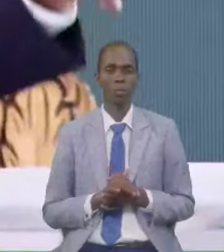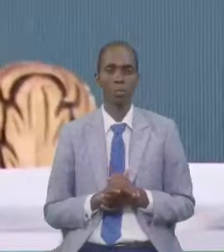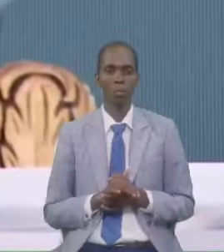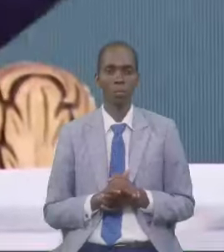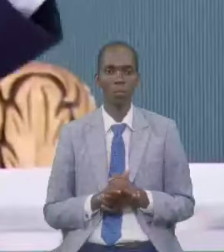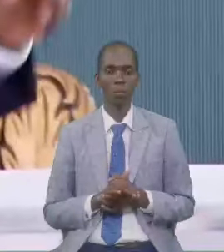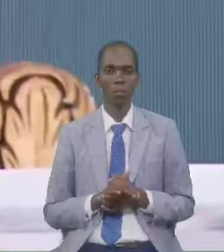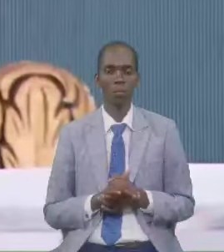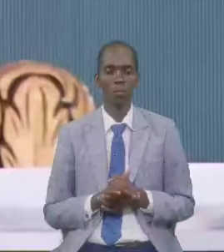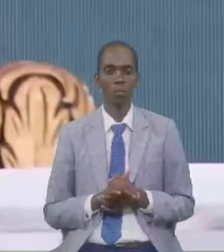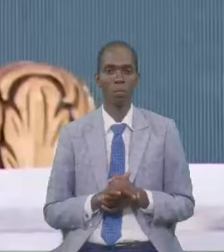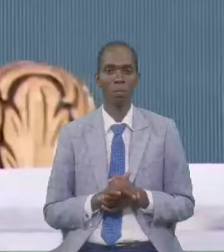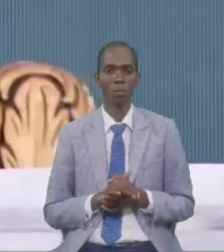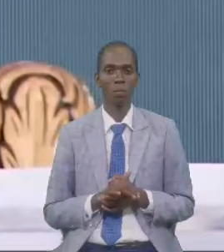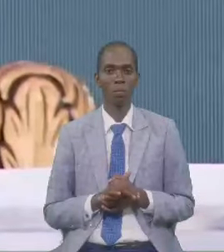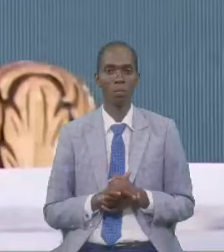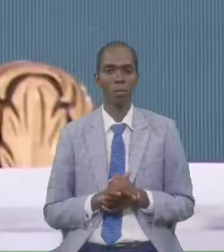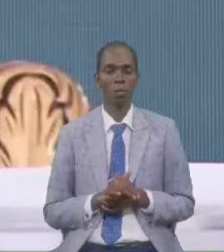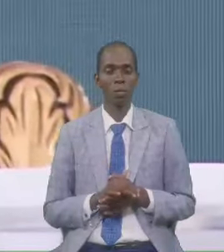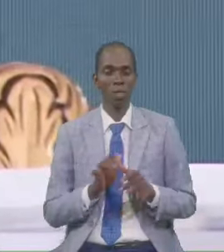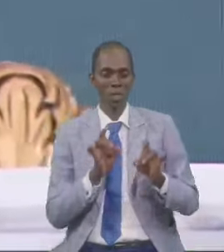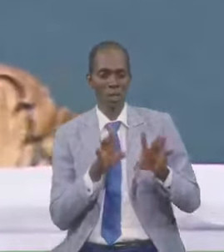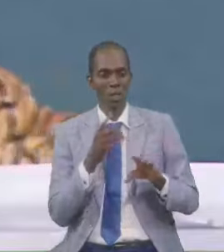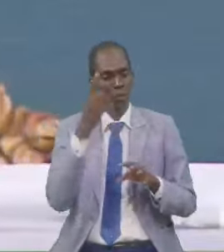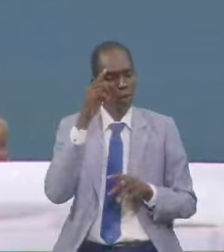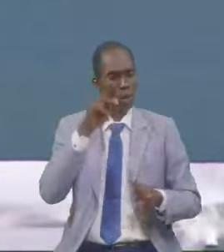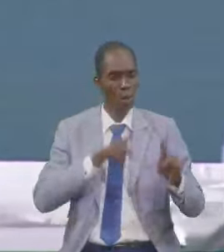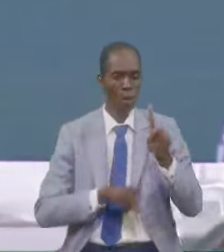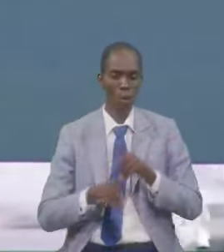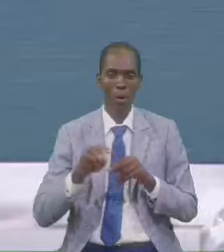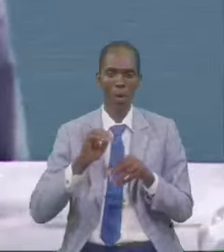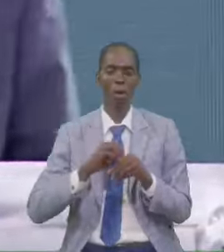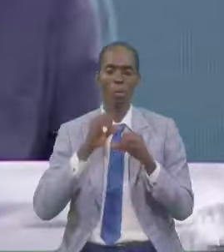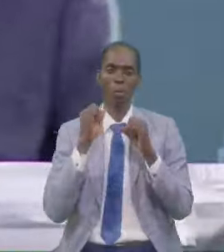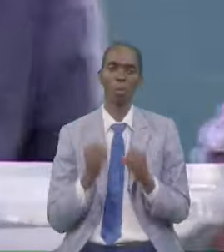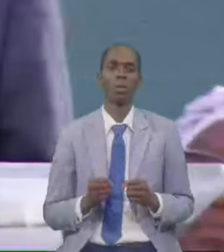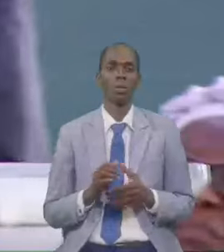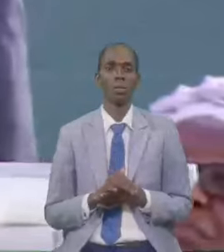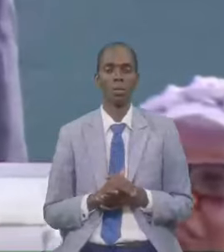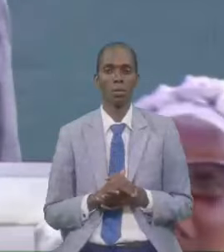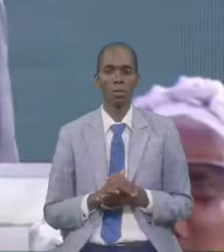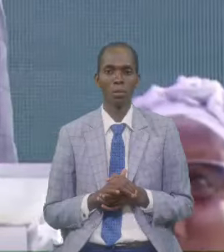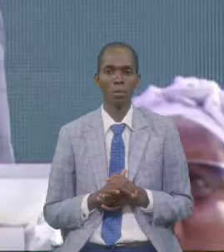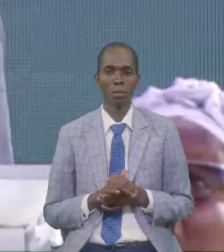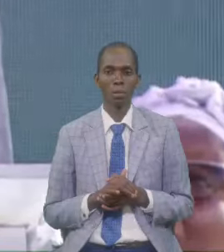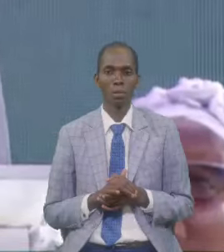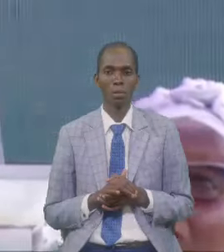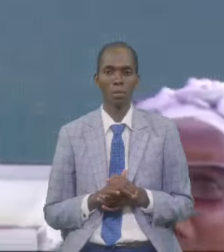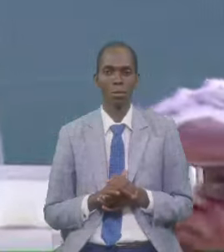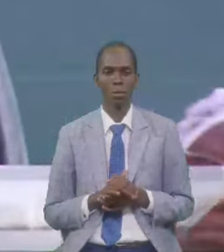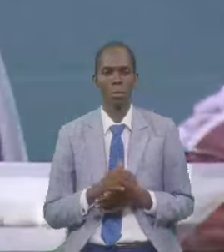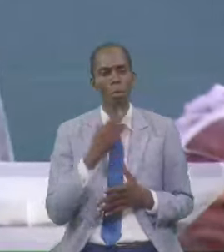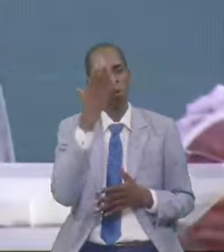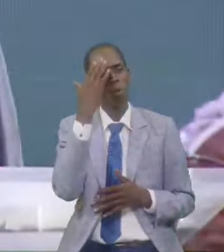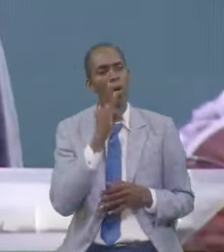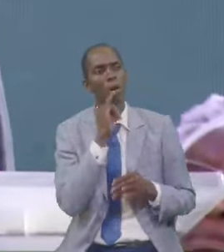భావించి ద్వేషం పెంచుకుంటారు. Hatred for the people in power. వారి యొక్క శక్తి అధికారంతో ఉన్న వారి మీద పగ పెంచుకుంటారు. Why see there and I